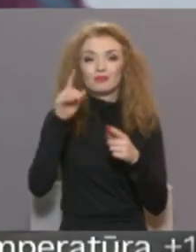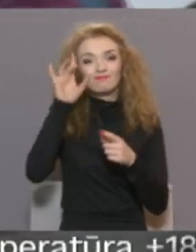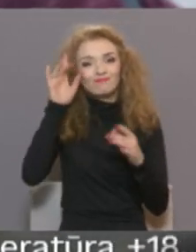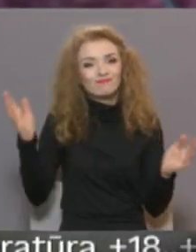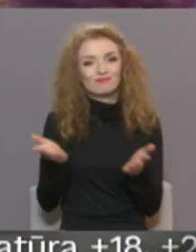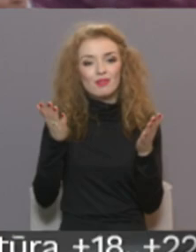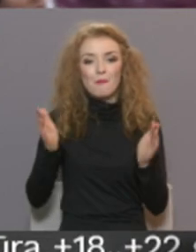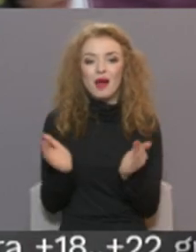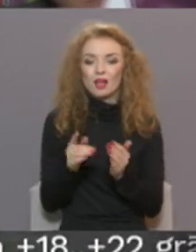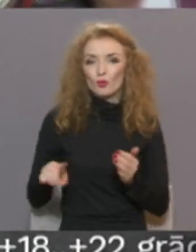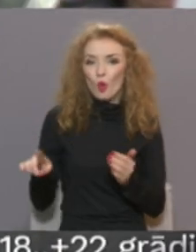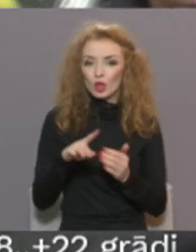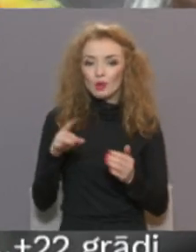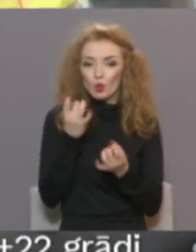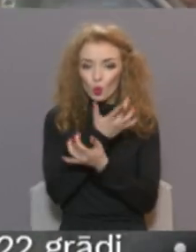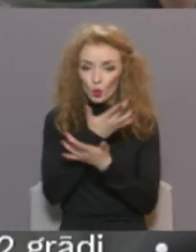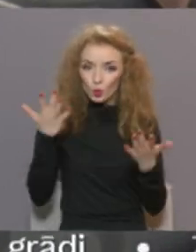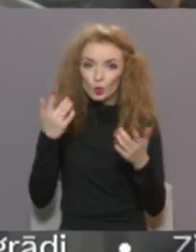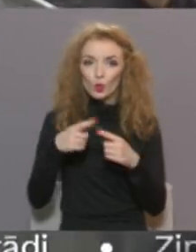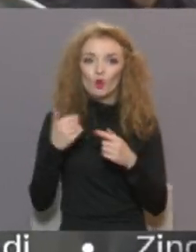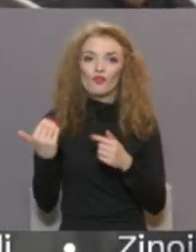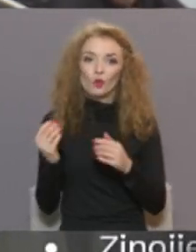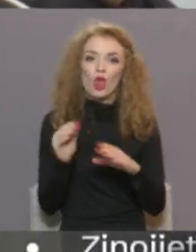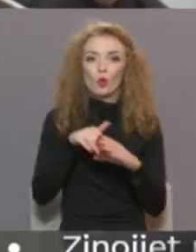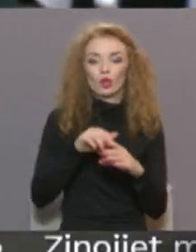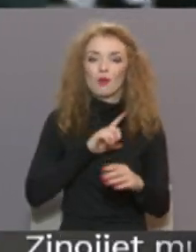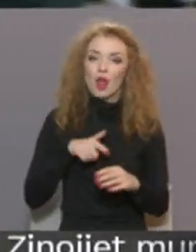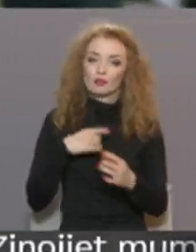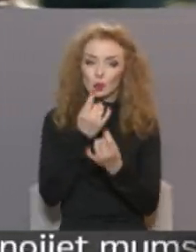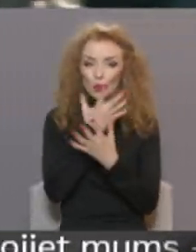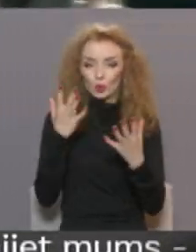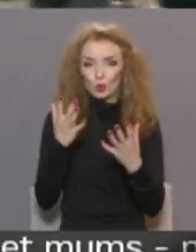tautību kultūras daudzveidību un tās pienesumu Latvijas kultūra telpai.